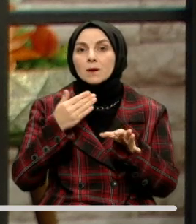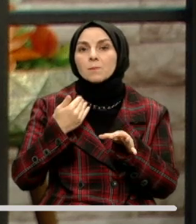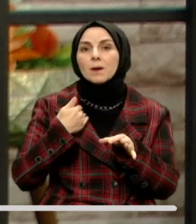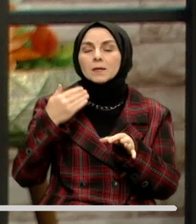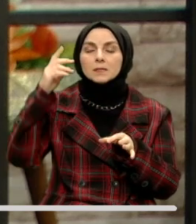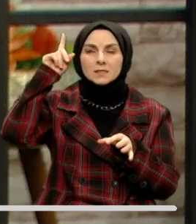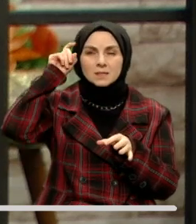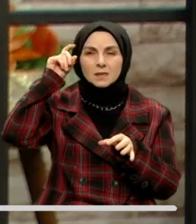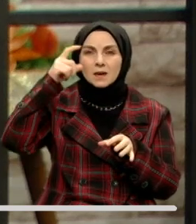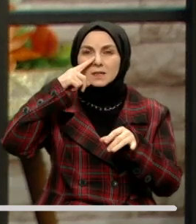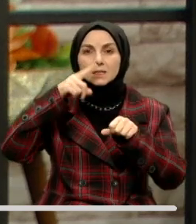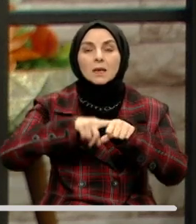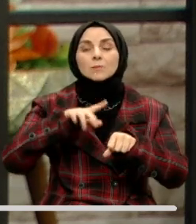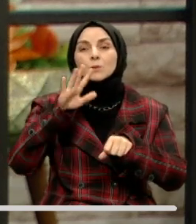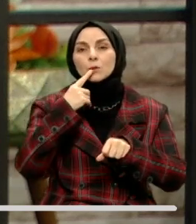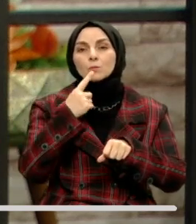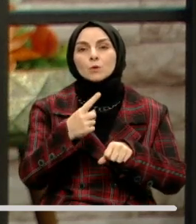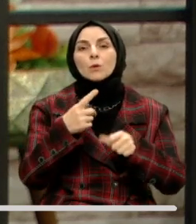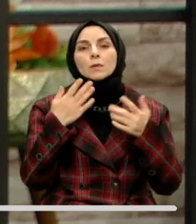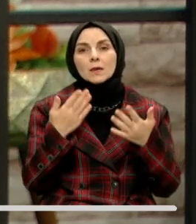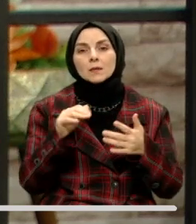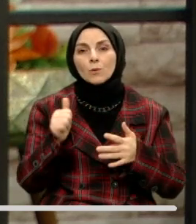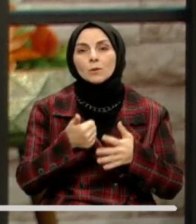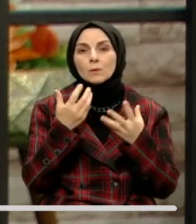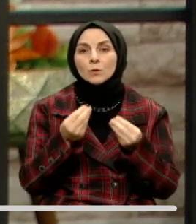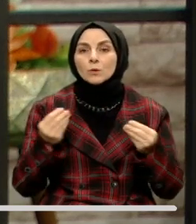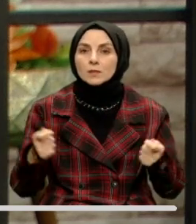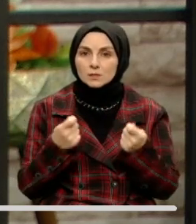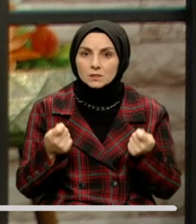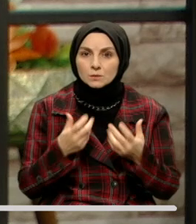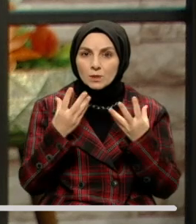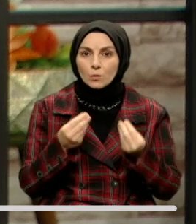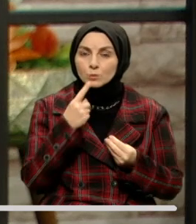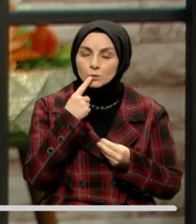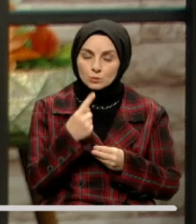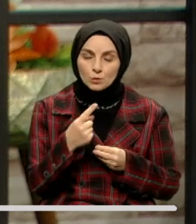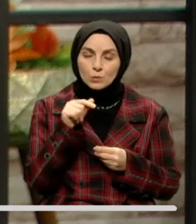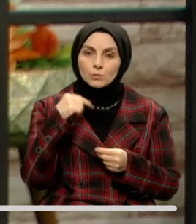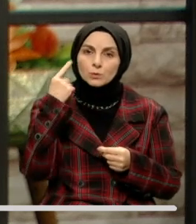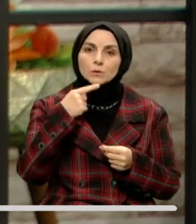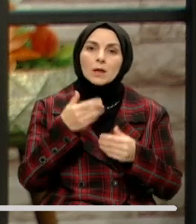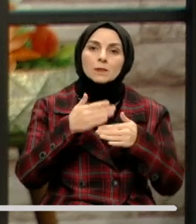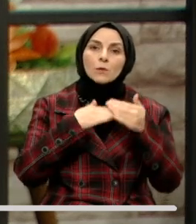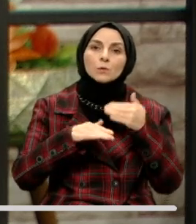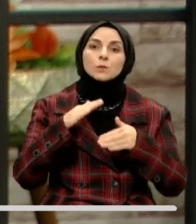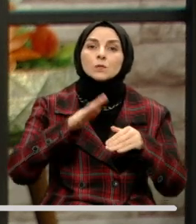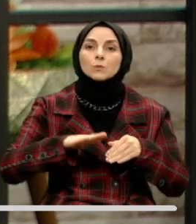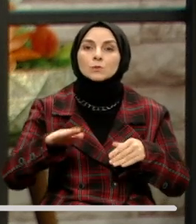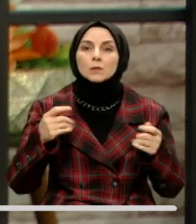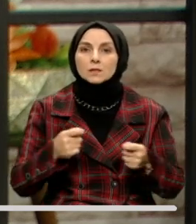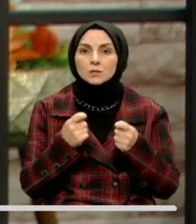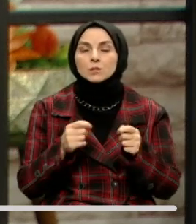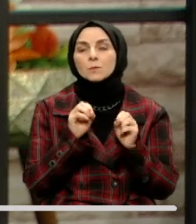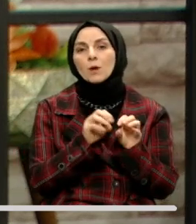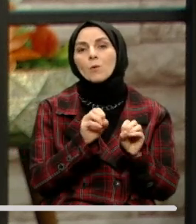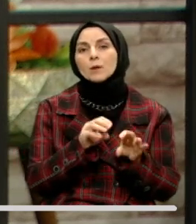emektir, çalışmaktır. Dolayısıyla küçük yaşlarda bunlarla ilgili farkındalık oluşturmak, özellikle verimli ders çalışmak öğrenilebilen